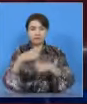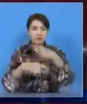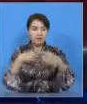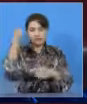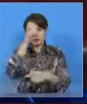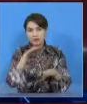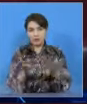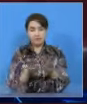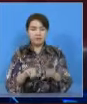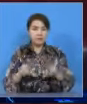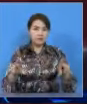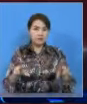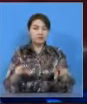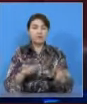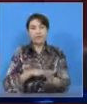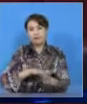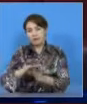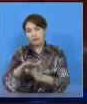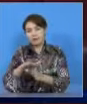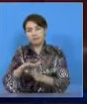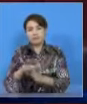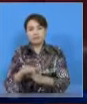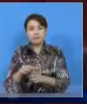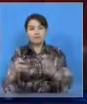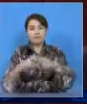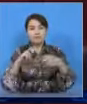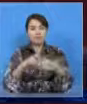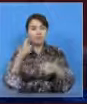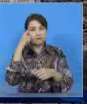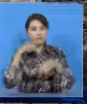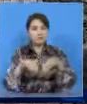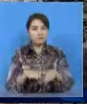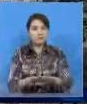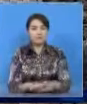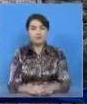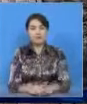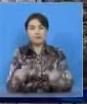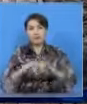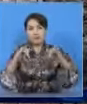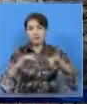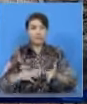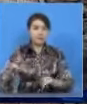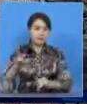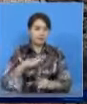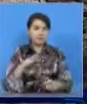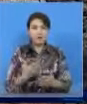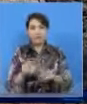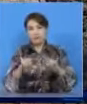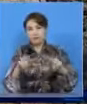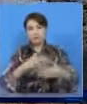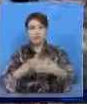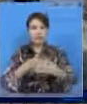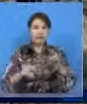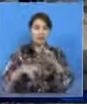эта школа будет сдаваться, и тогда проблема, это, думаю, решится. В развивающемся районе помимо школ активно